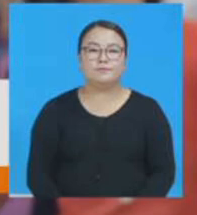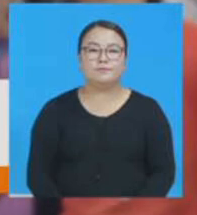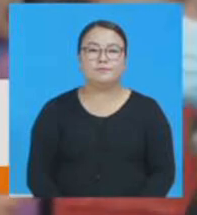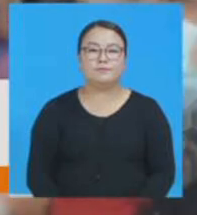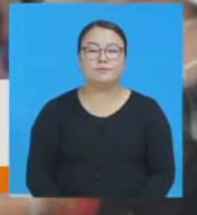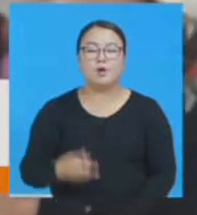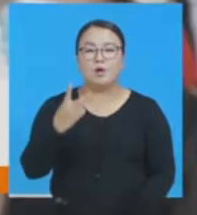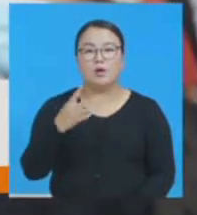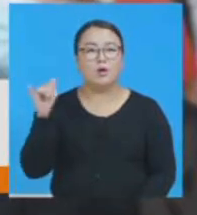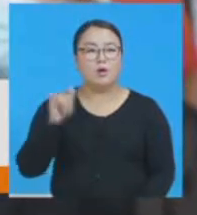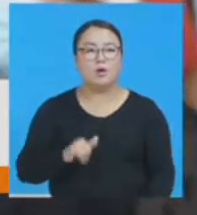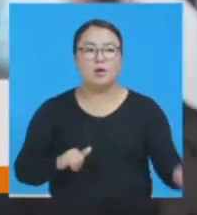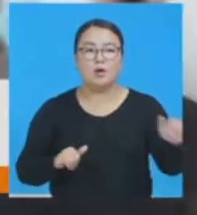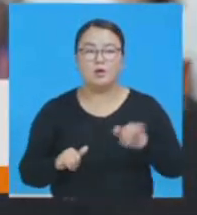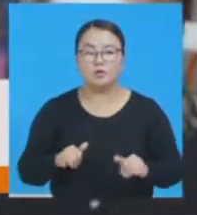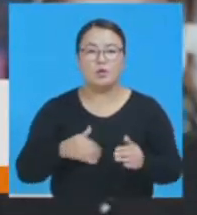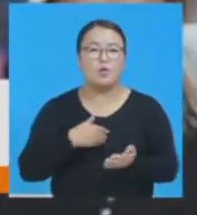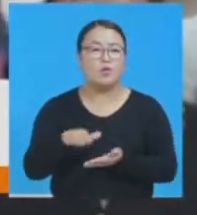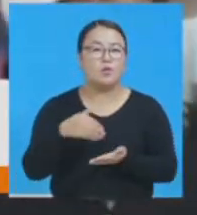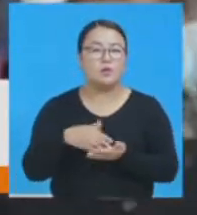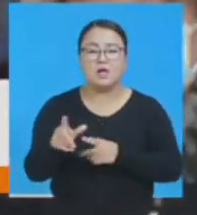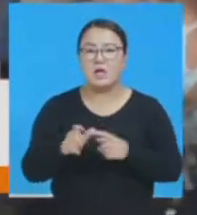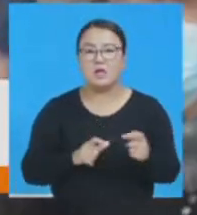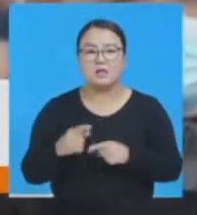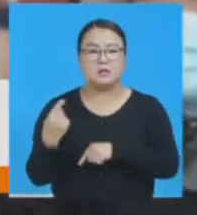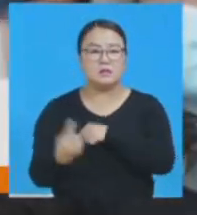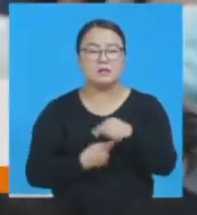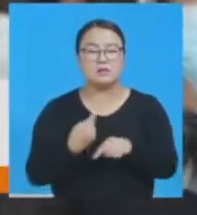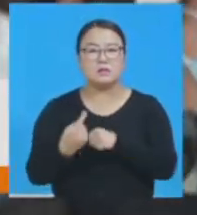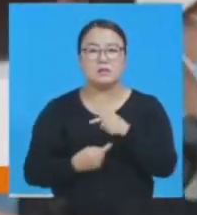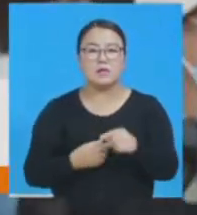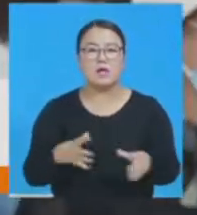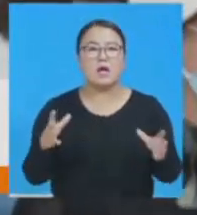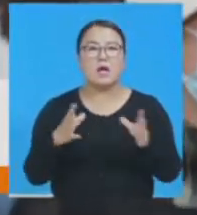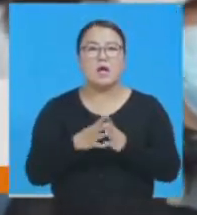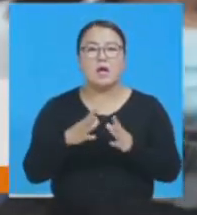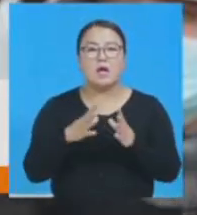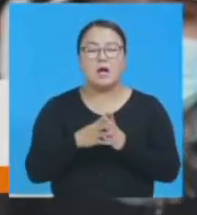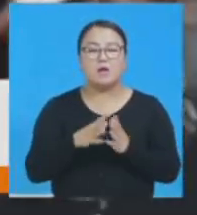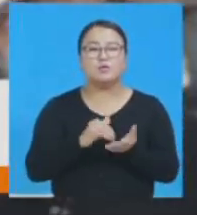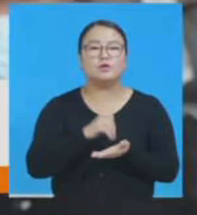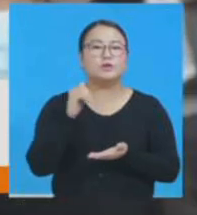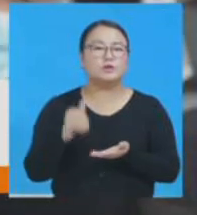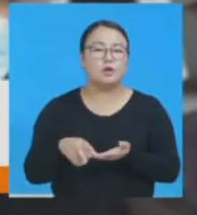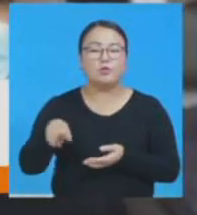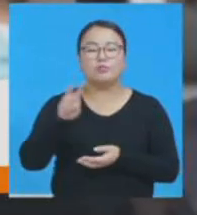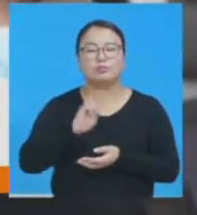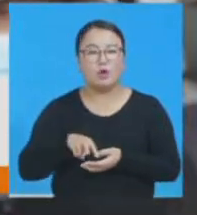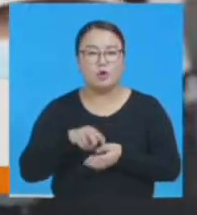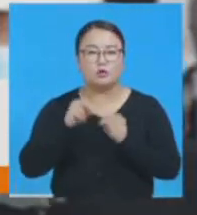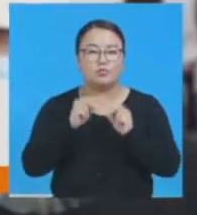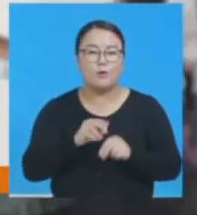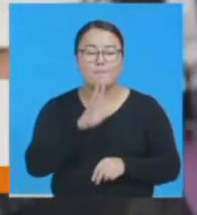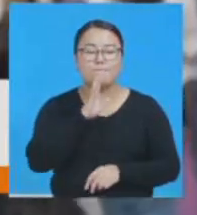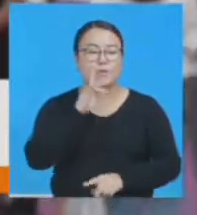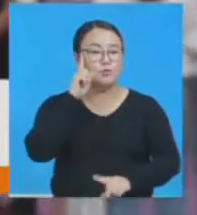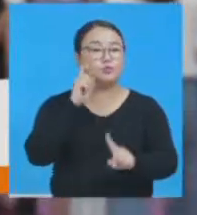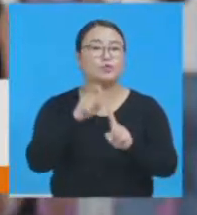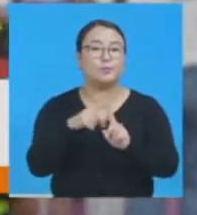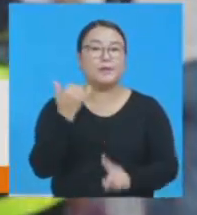хоёр улсын худалдаа эдийн засгийн эргэлтийг 10 сая тэрбум ам.долларт хүргэхээр одоо зорилт төвшүүлж